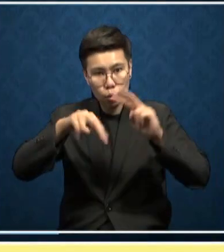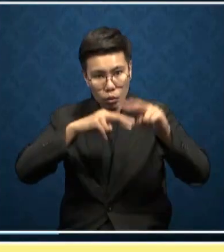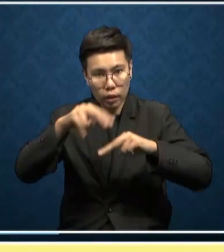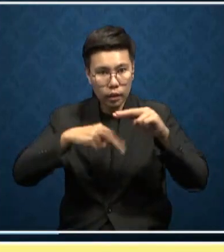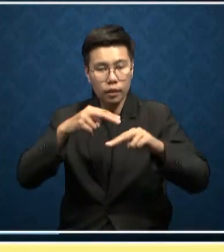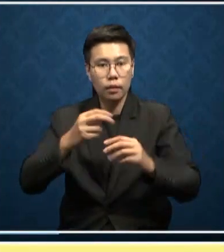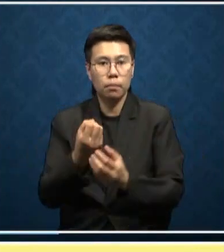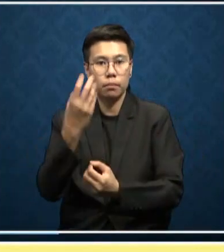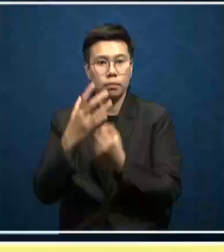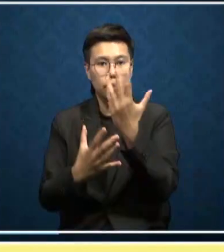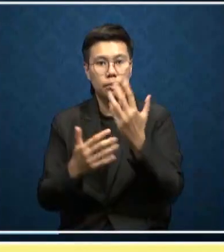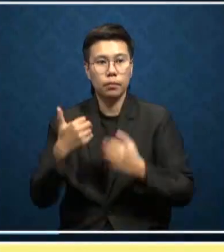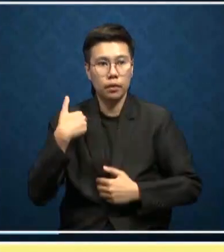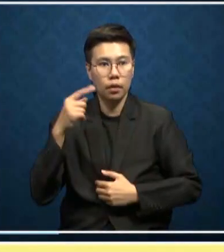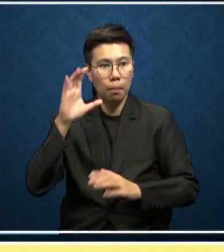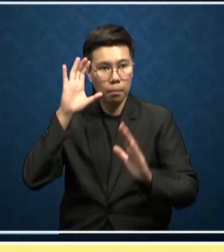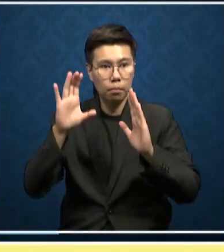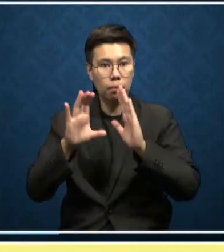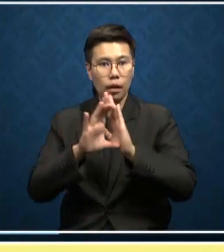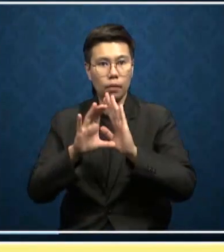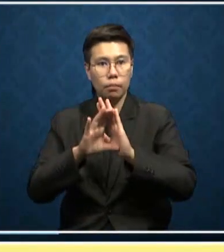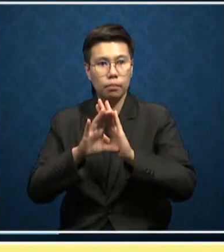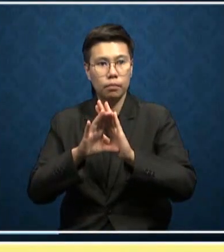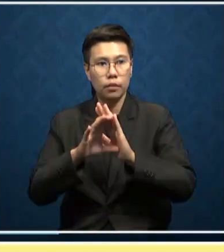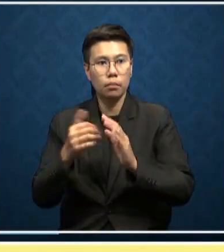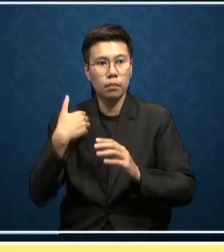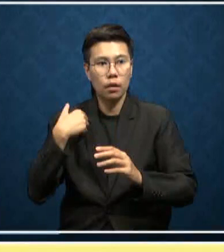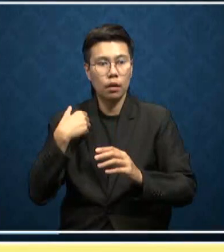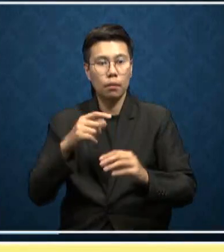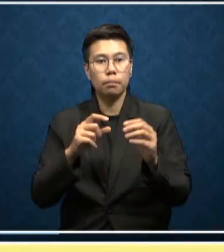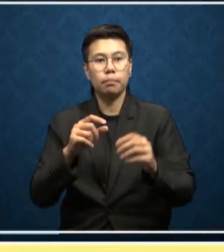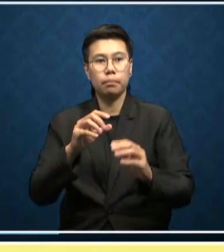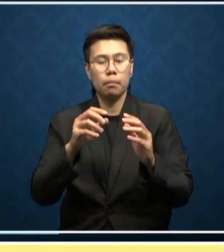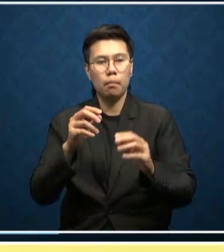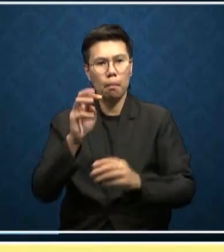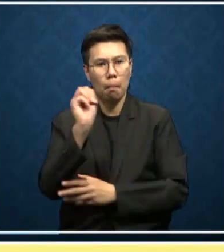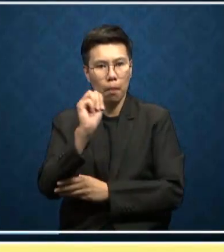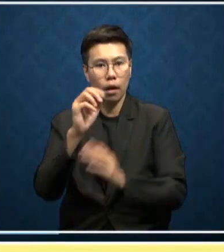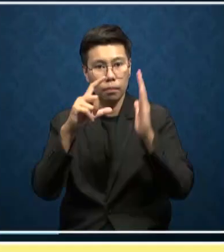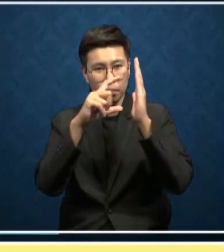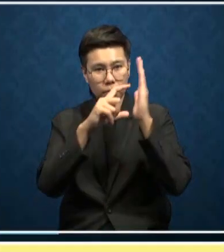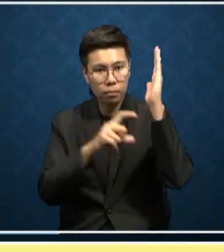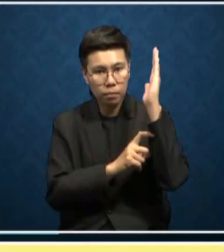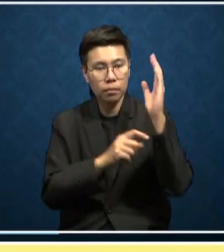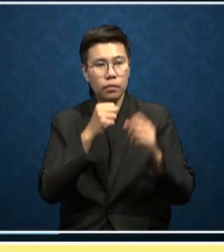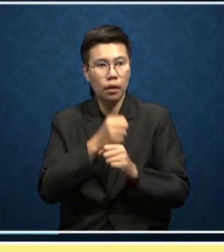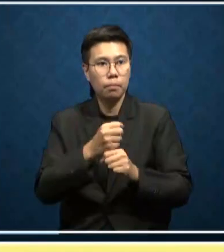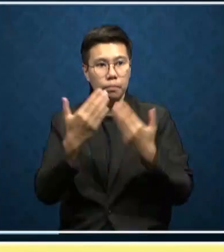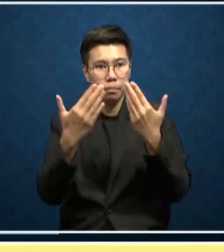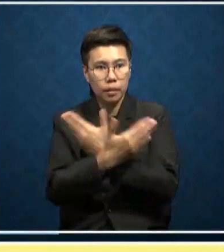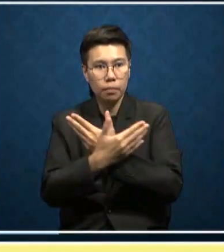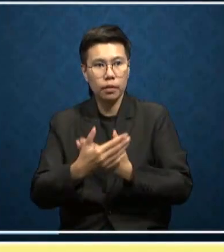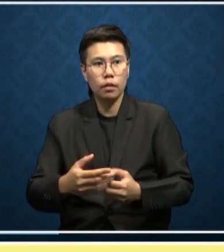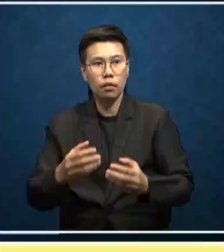ป่านะที่เอ่อในรูปจะเป็นเอ่อเส้นทางไม้ไผ่เนี่ยก็ขอรับการสนับสนุนให้เป็นเอ่อคอนกรีตหรือ